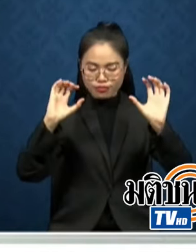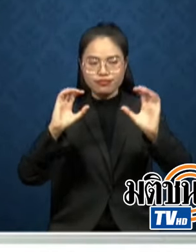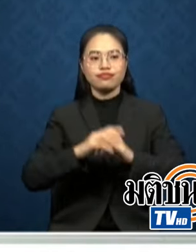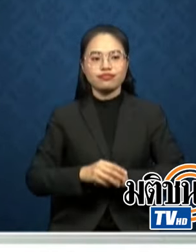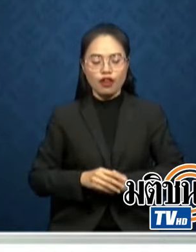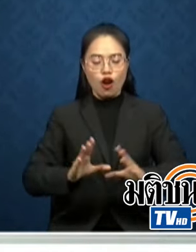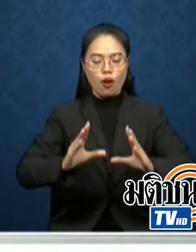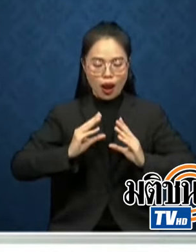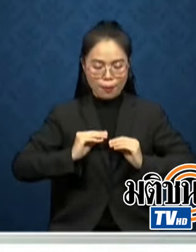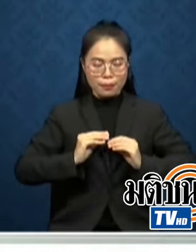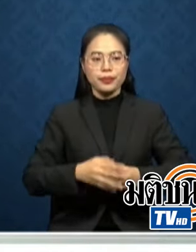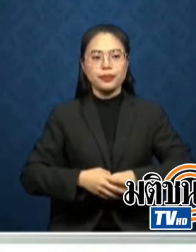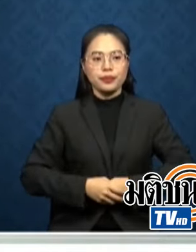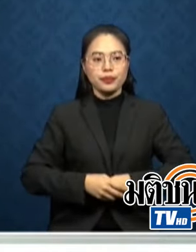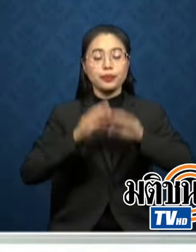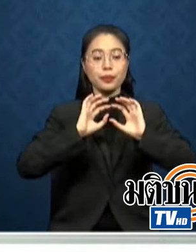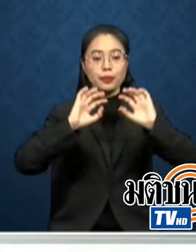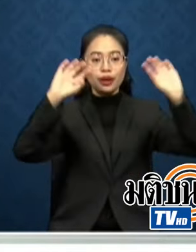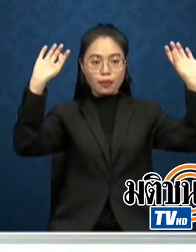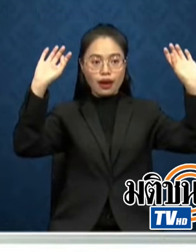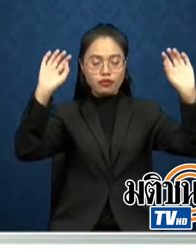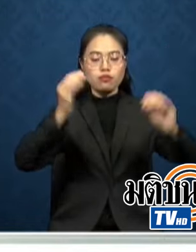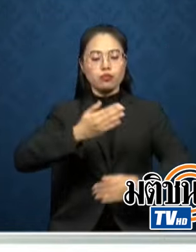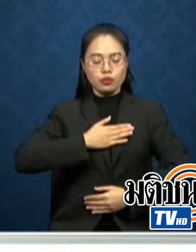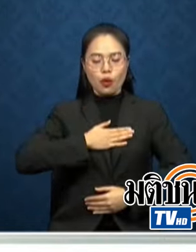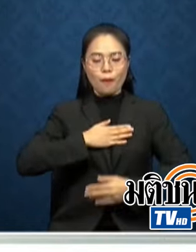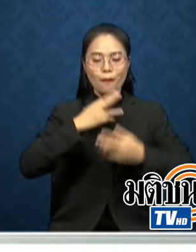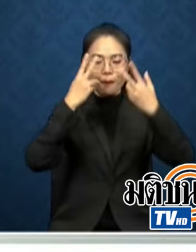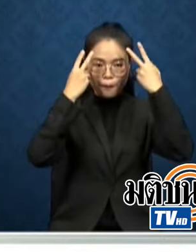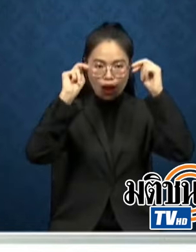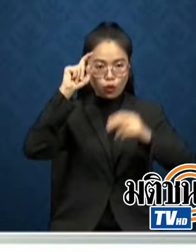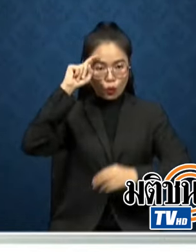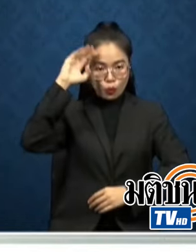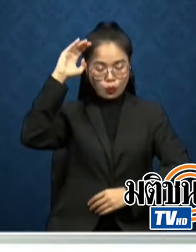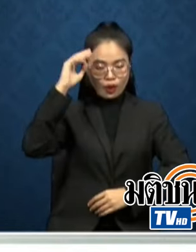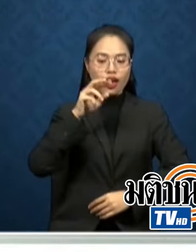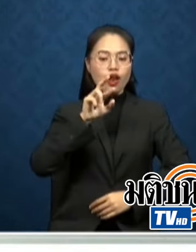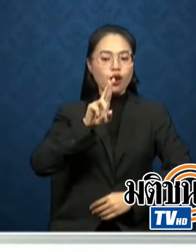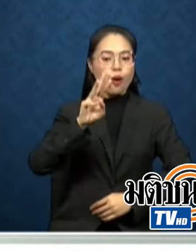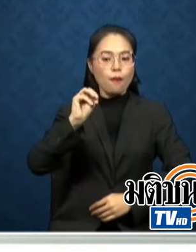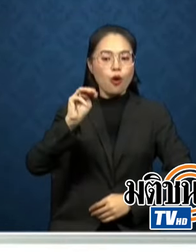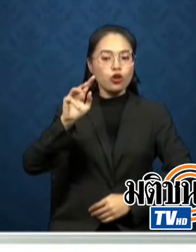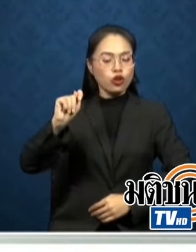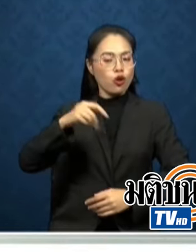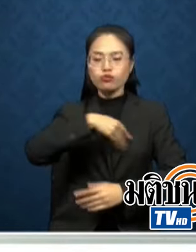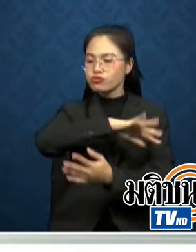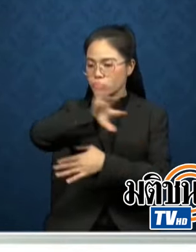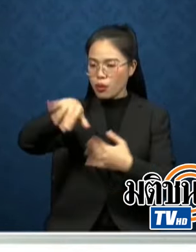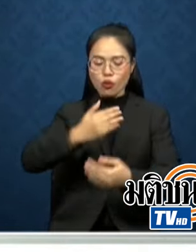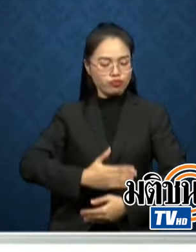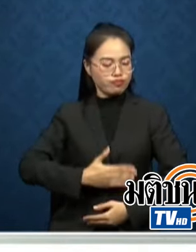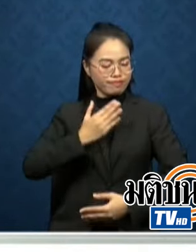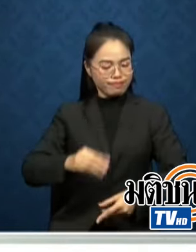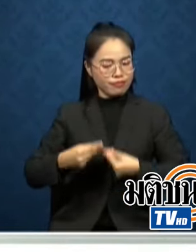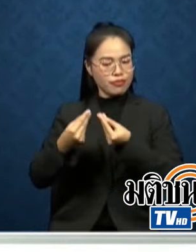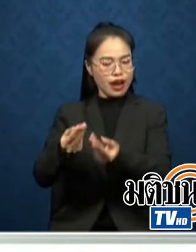ยืนยันครับว่ารัฐบาลนี้ภายใต้การนำของกระผมรัฐมนตรีทุกท่านมีการให้เกียรติกับฝ่